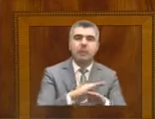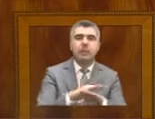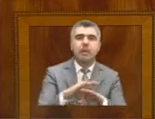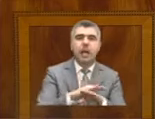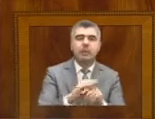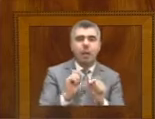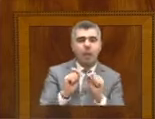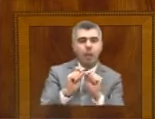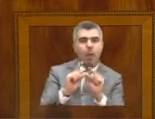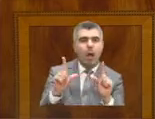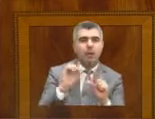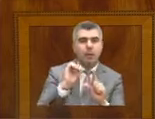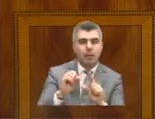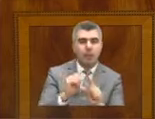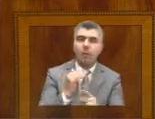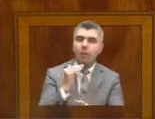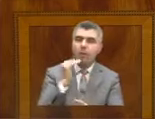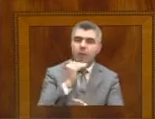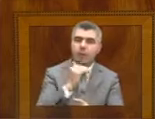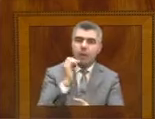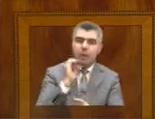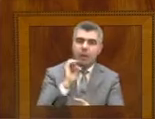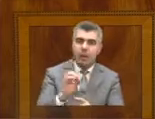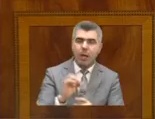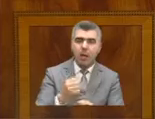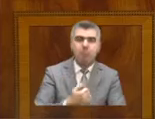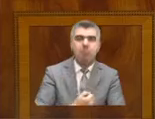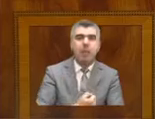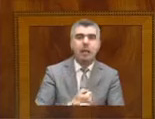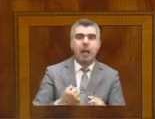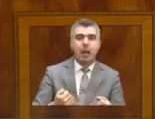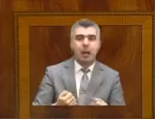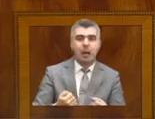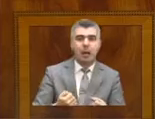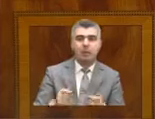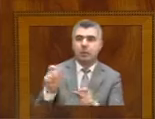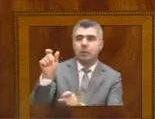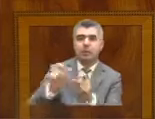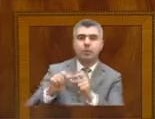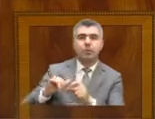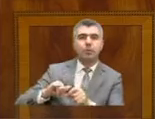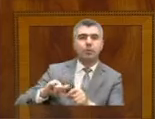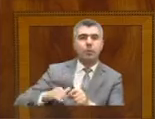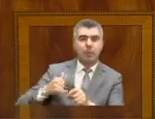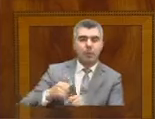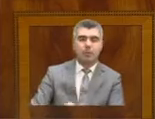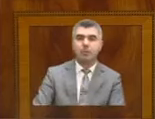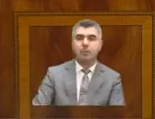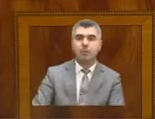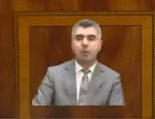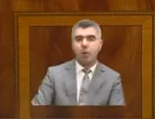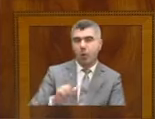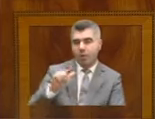قادرة على تسريع وتيرة امتصاص البطالة في صفوف الشباب